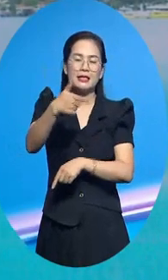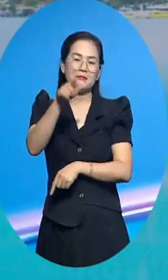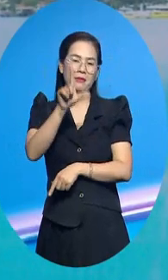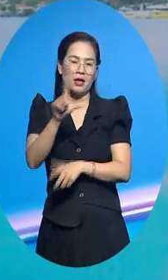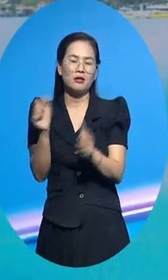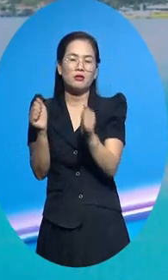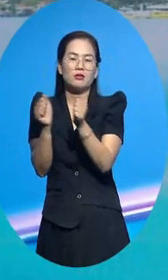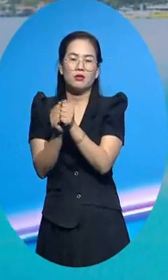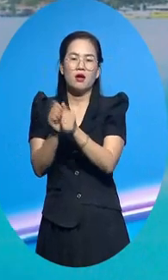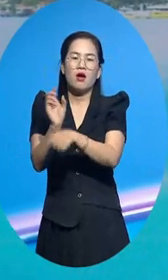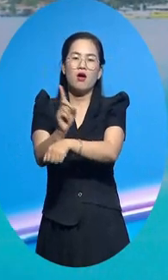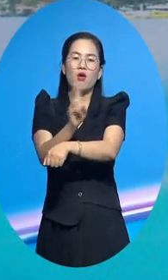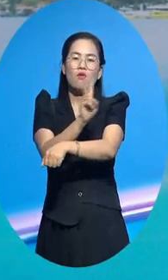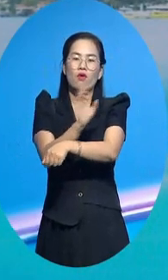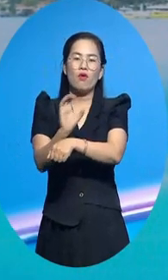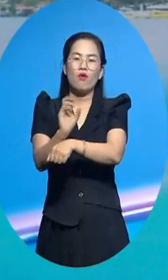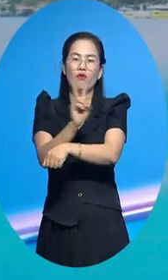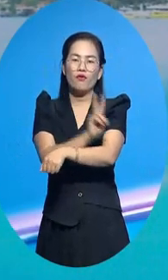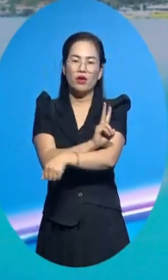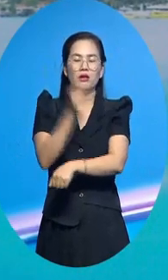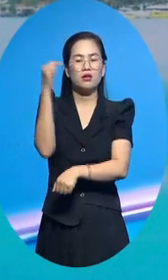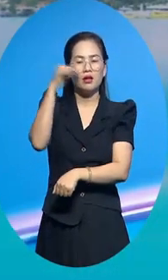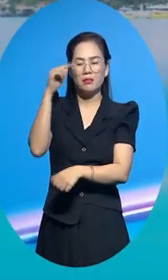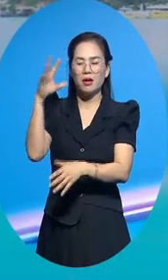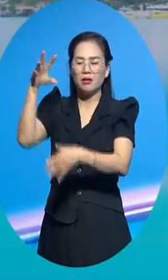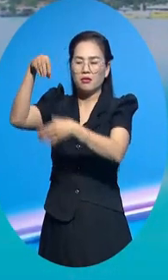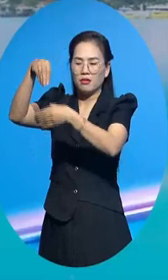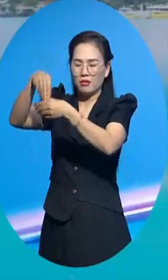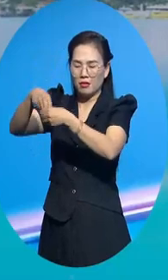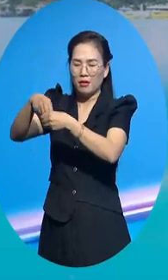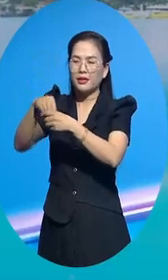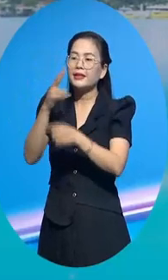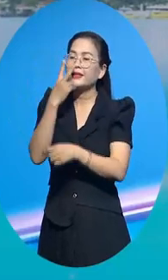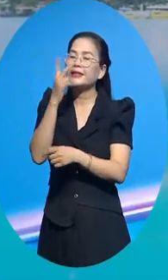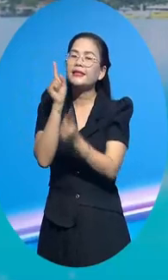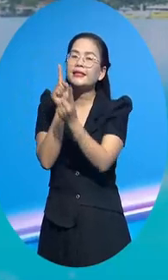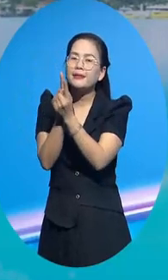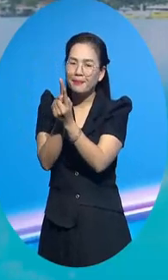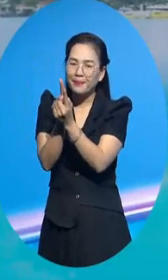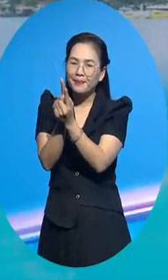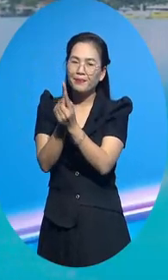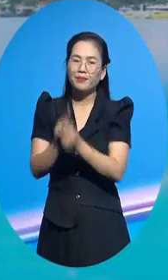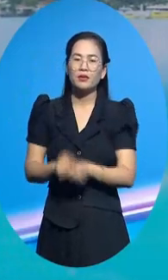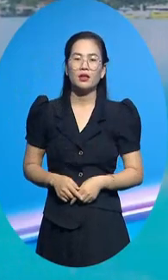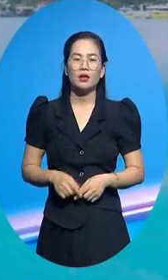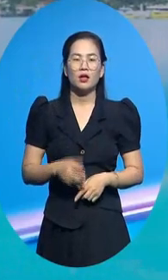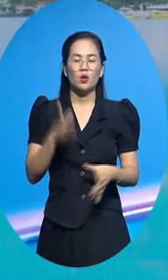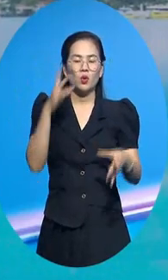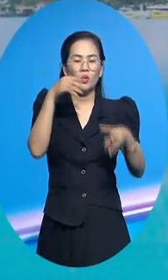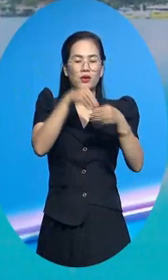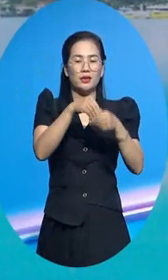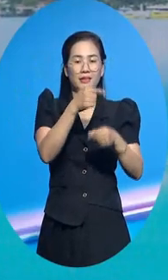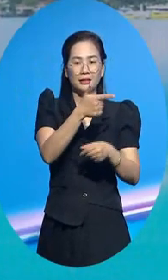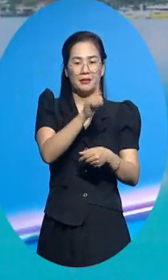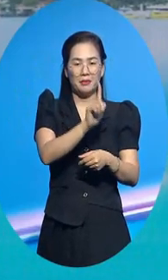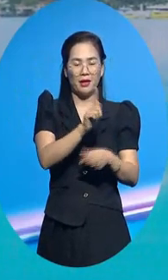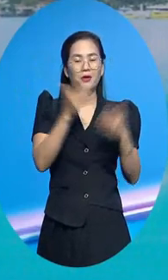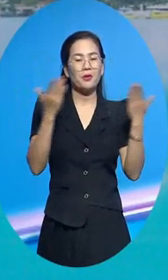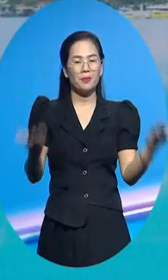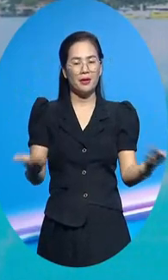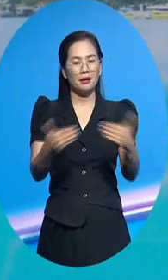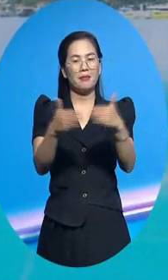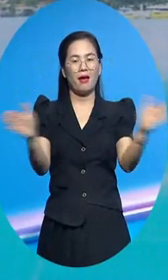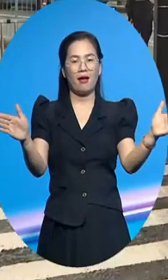đến công viên tưởng niệm hòa bình Hiroshima, Nhật Bản. Chuyến thăm diễn ra trước khi hội nghị thượng đỉnh G7 chính thức khai mạc tại đây vào hôm nay.